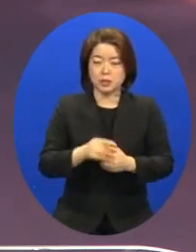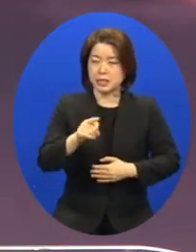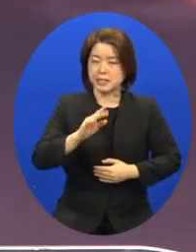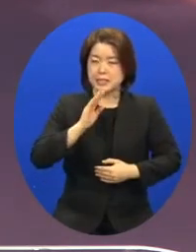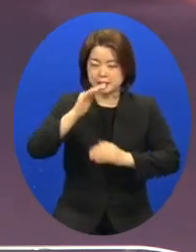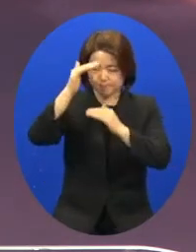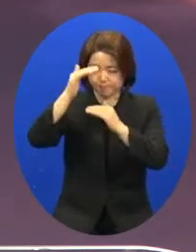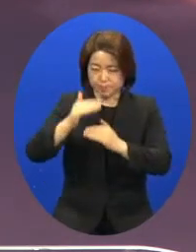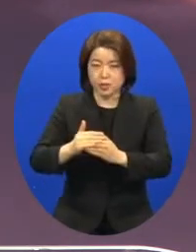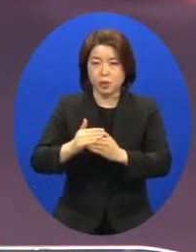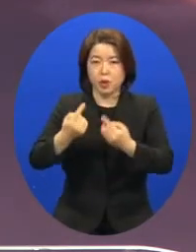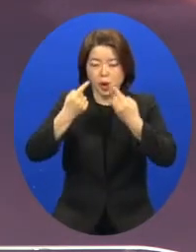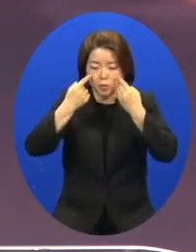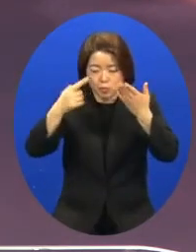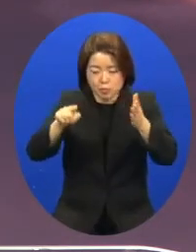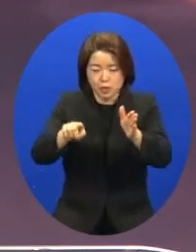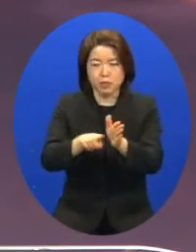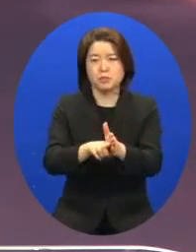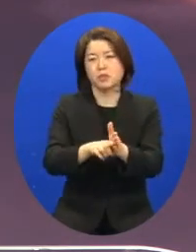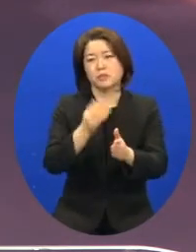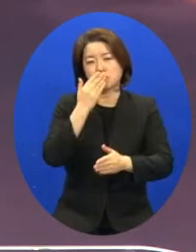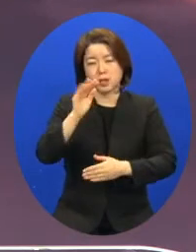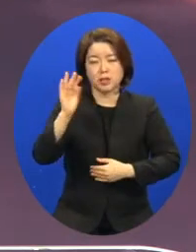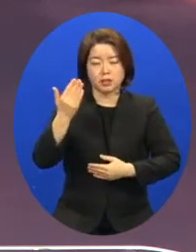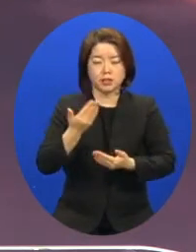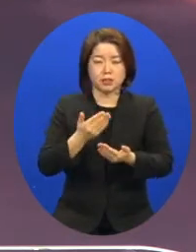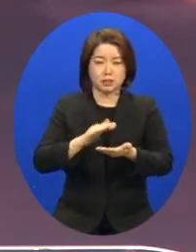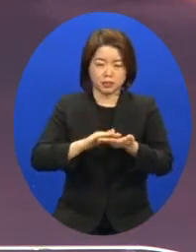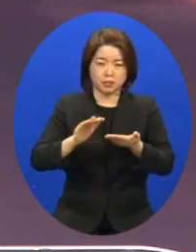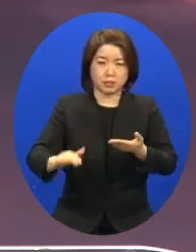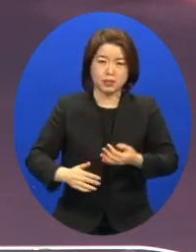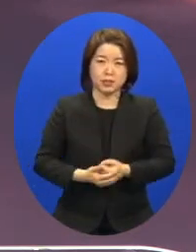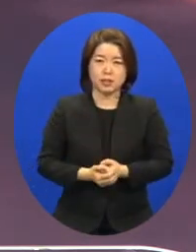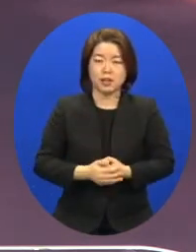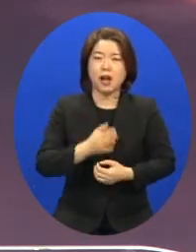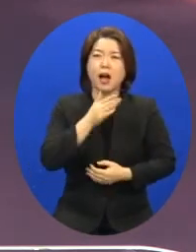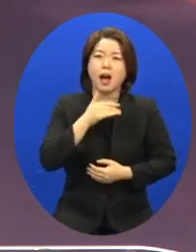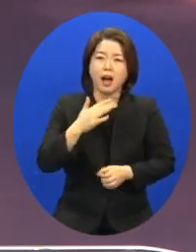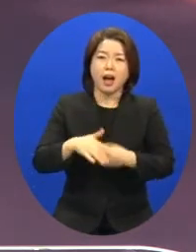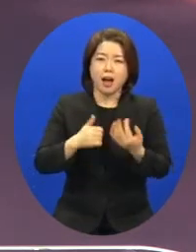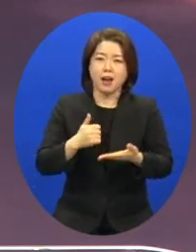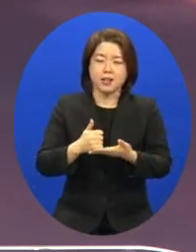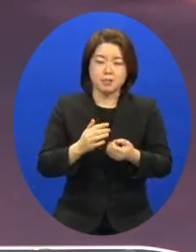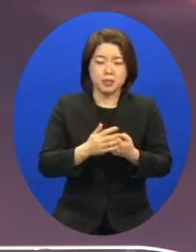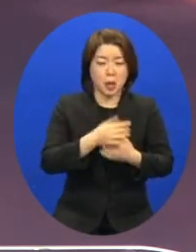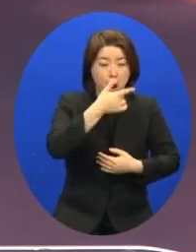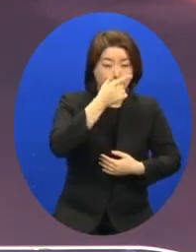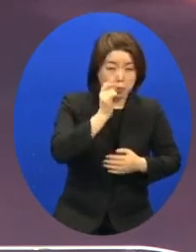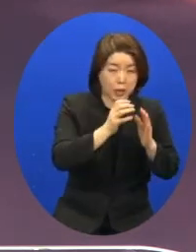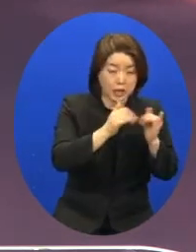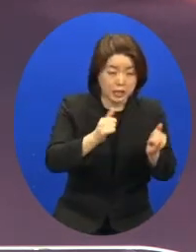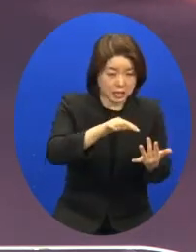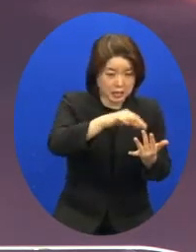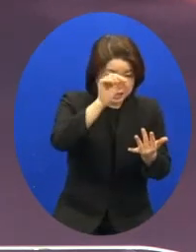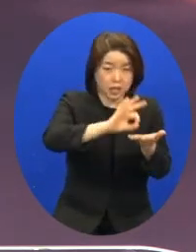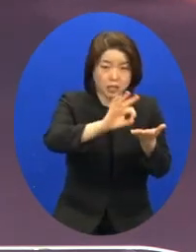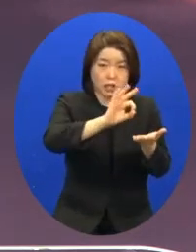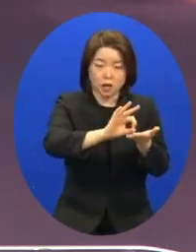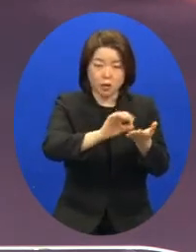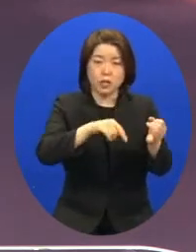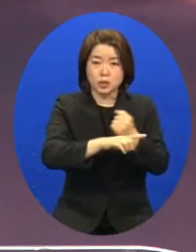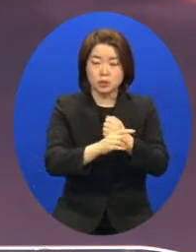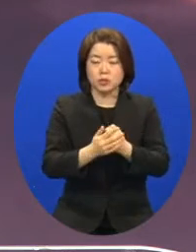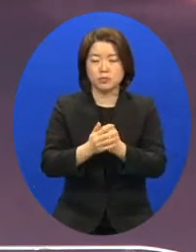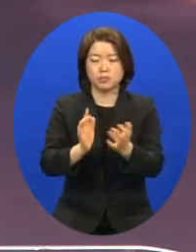사실을 분명하게 믿을 수 있어야 합니다. 아, 하나님이 약한 자를 들어 쓰시는 이유는 예수님이